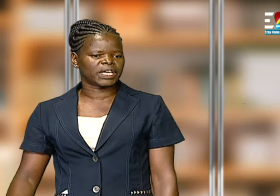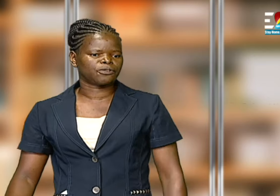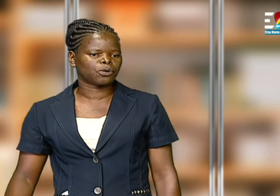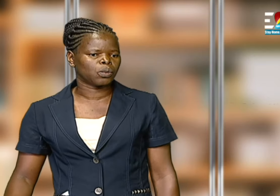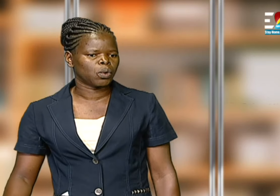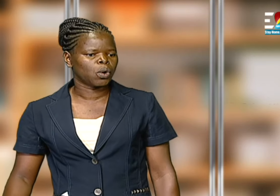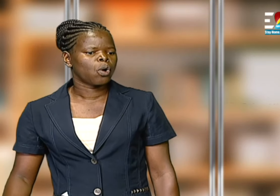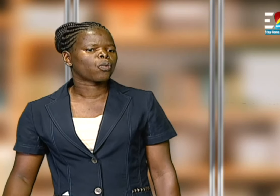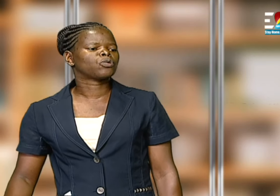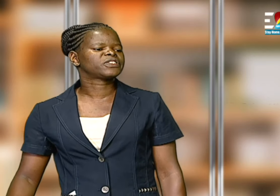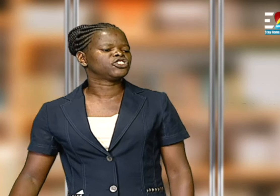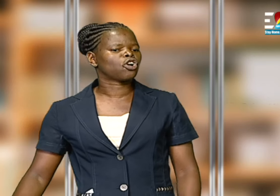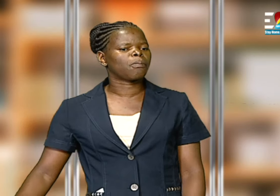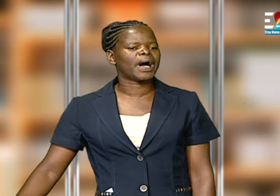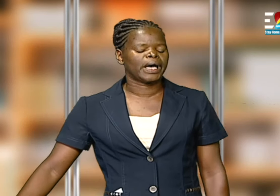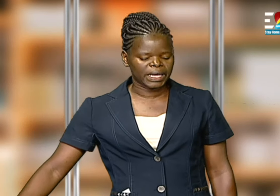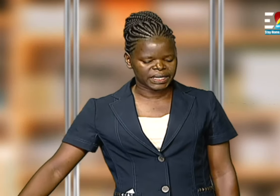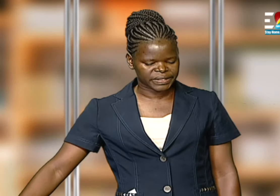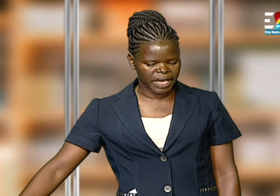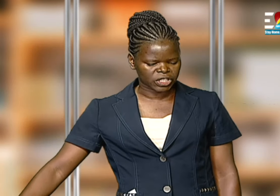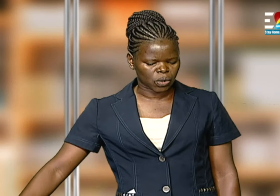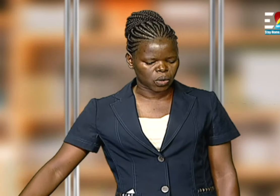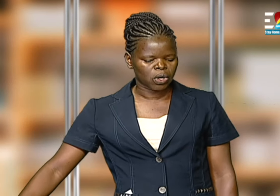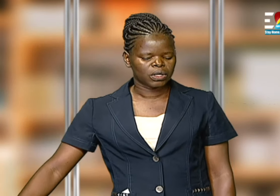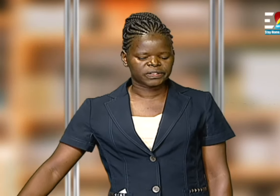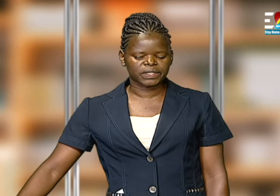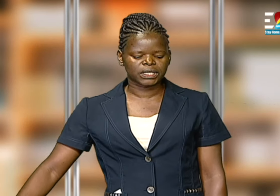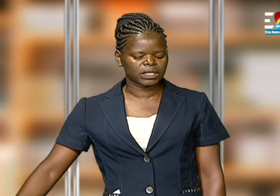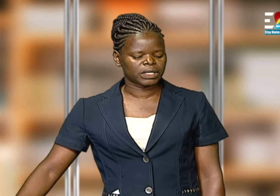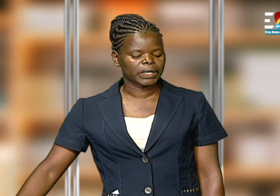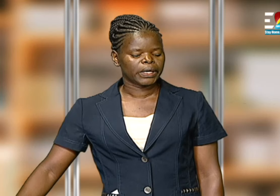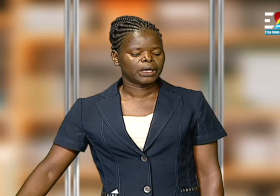sendo setfu kwekuthi njengoba lesendo